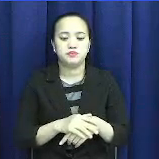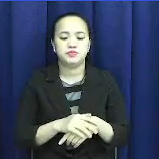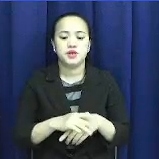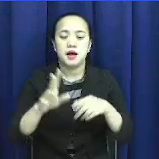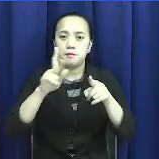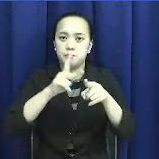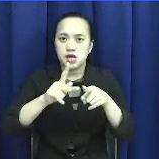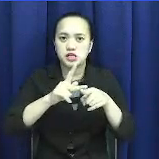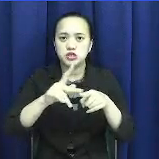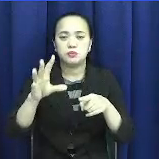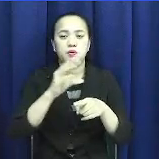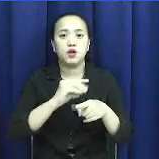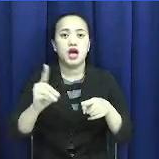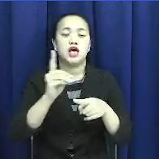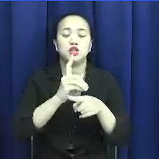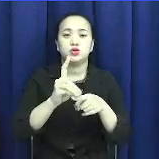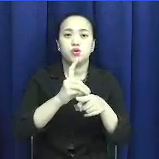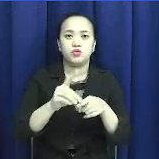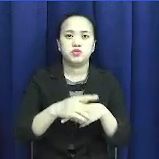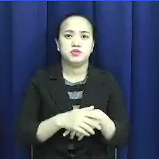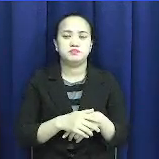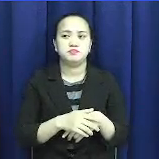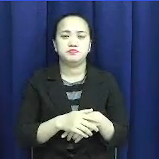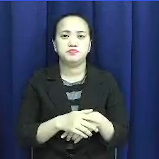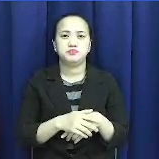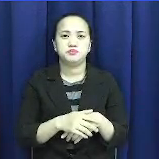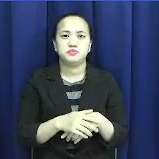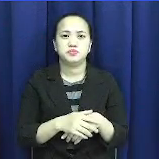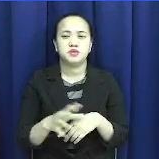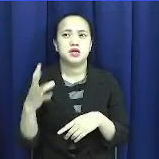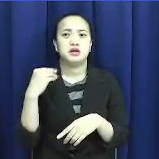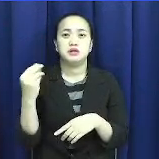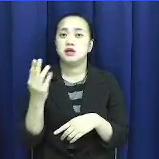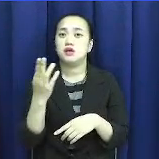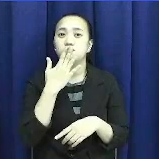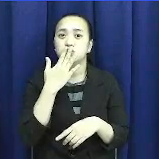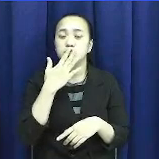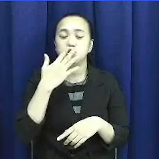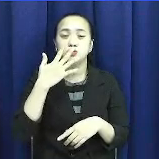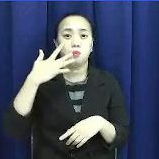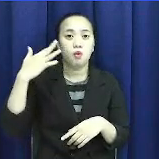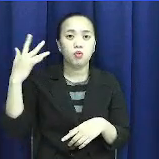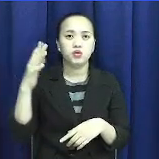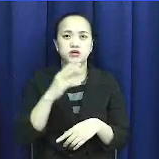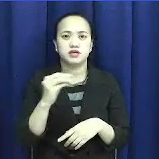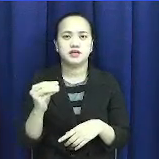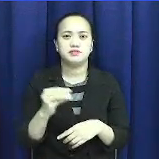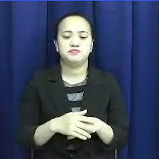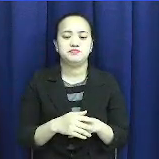For example, hindi ka naninigarilyo. Bakit ayaw mong manigarilyo? Anong katuruan behind